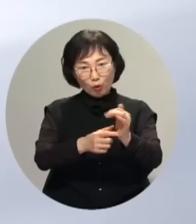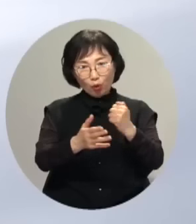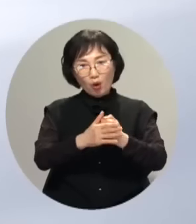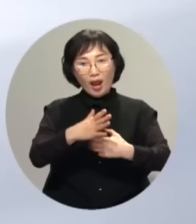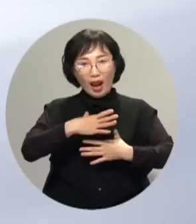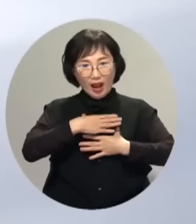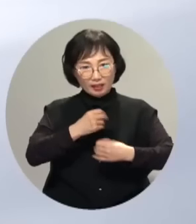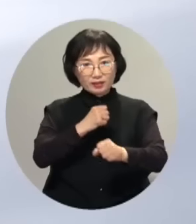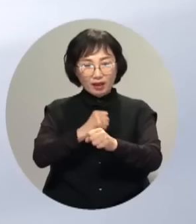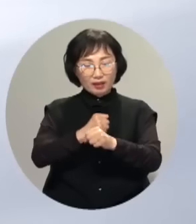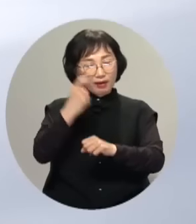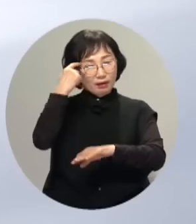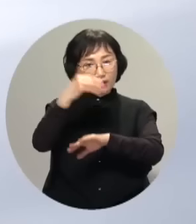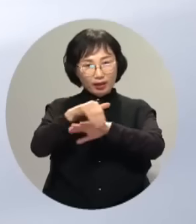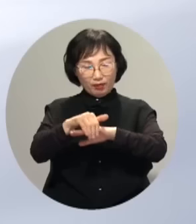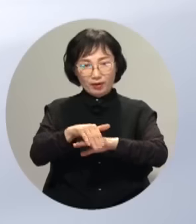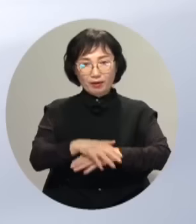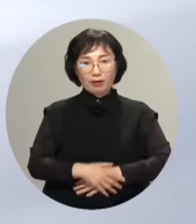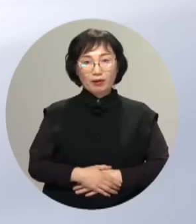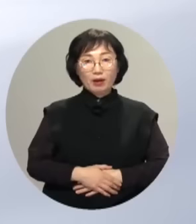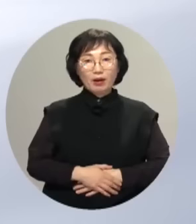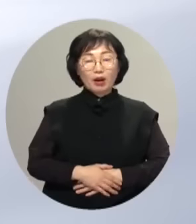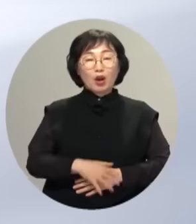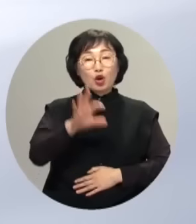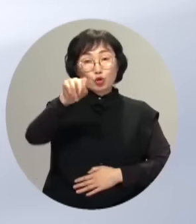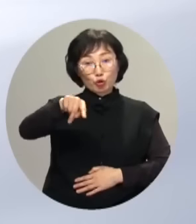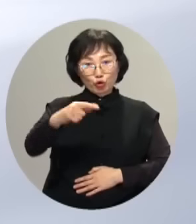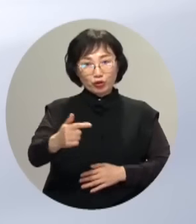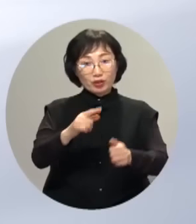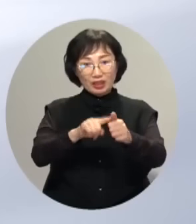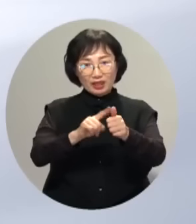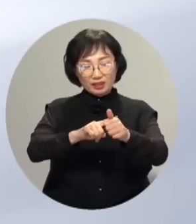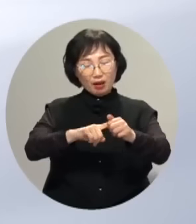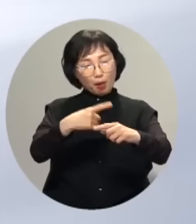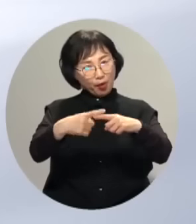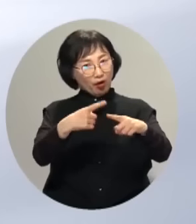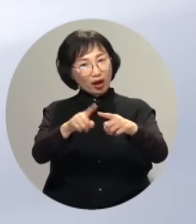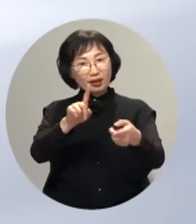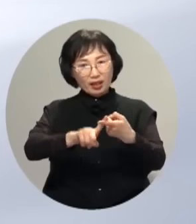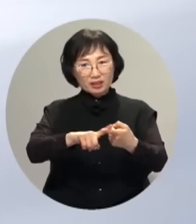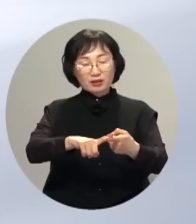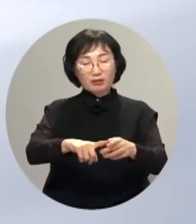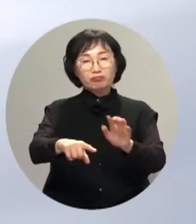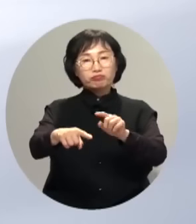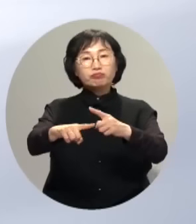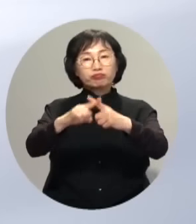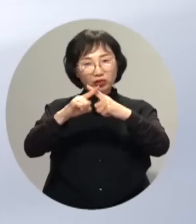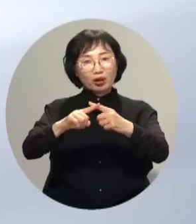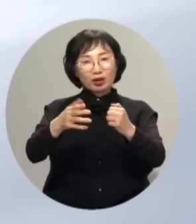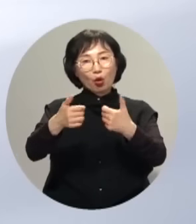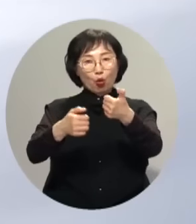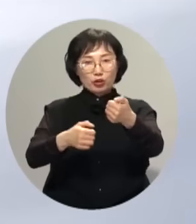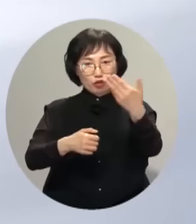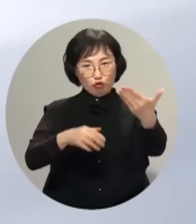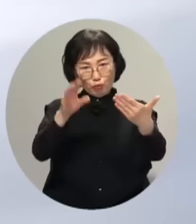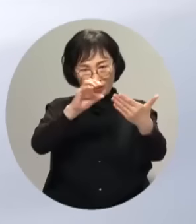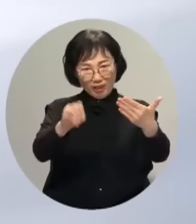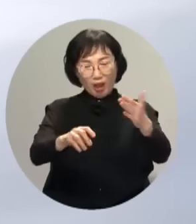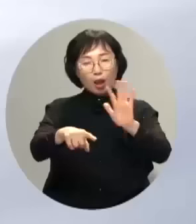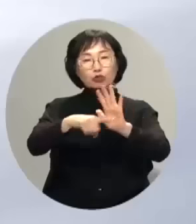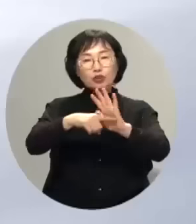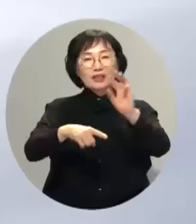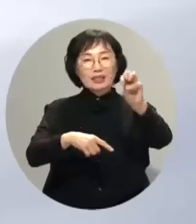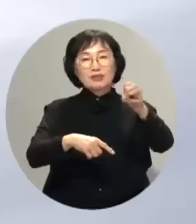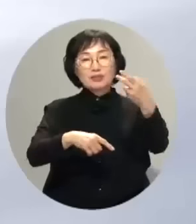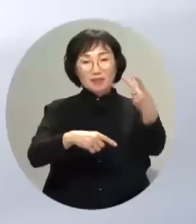% 나타났습니다 윤준병 의원의 의정 평가에 대해서는 긍정평가가 59% 부정평가가